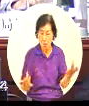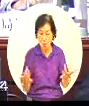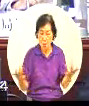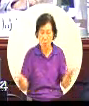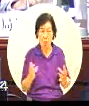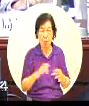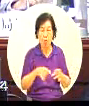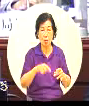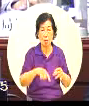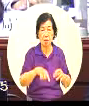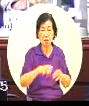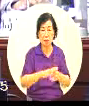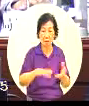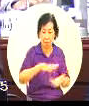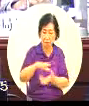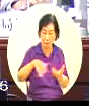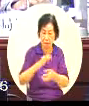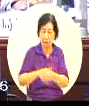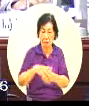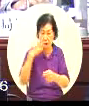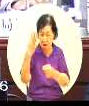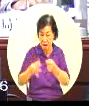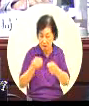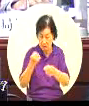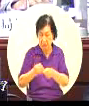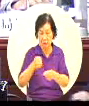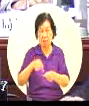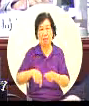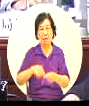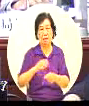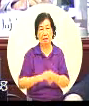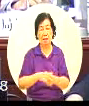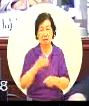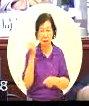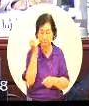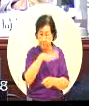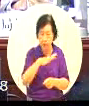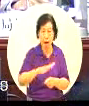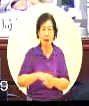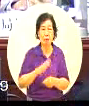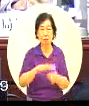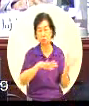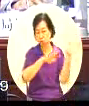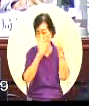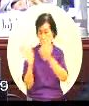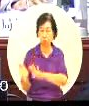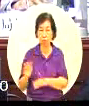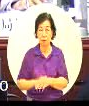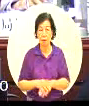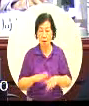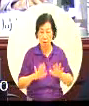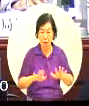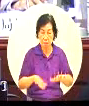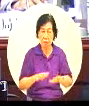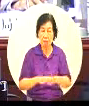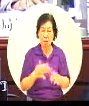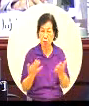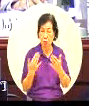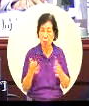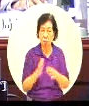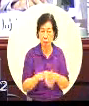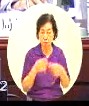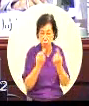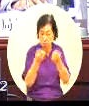当。我感觉安尼实在唔是好嘅办法。啊，只要我所了解，大学伤济，吼、哦，大学真